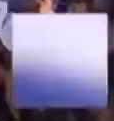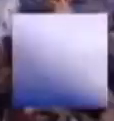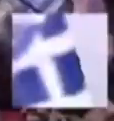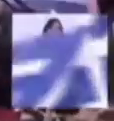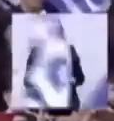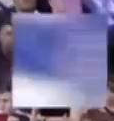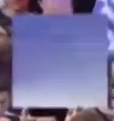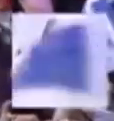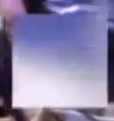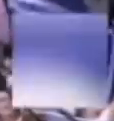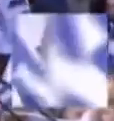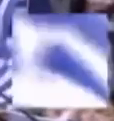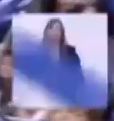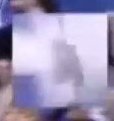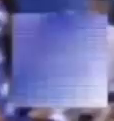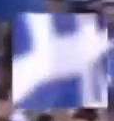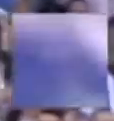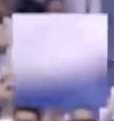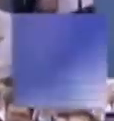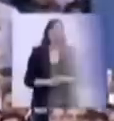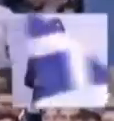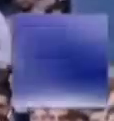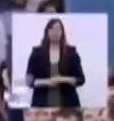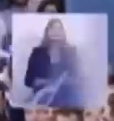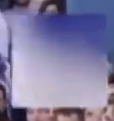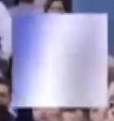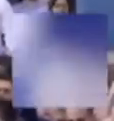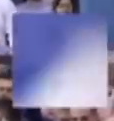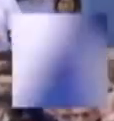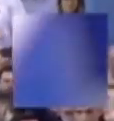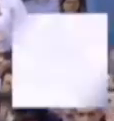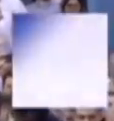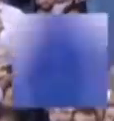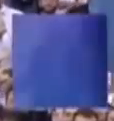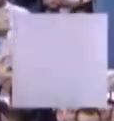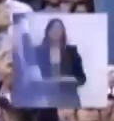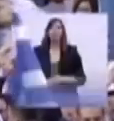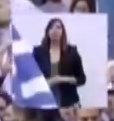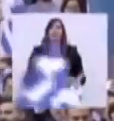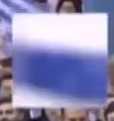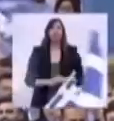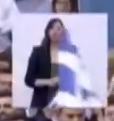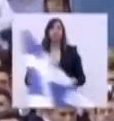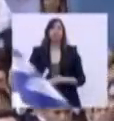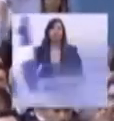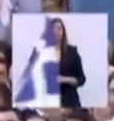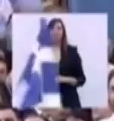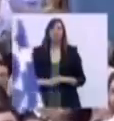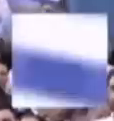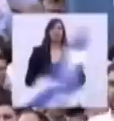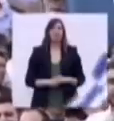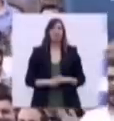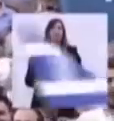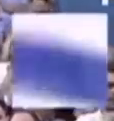Να είστε καλά. Σας εύχομαι χρόνια πολλά και καλή επιτυχία στο κόμμα σας για τις εκλογές της Κυριακής. Ο ΣΥΡΙΖΑ μιλάει για